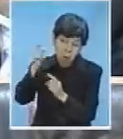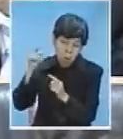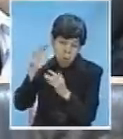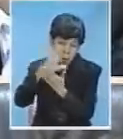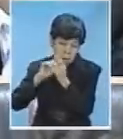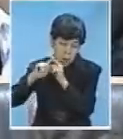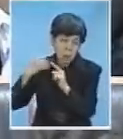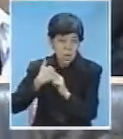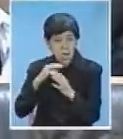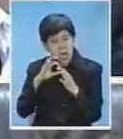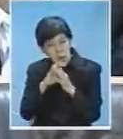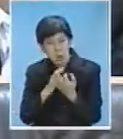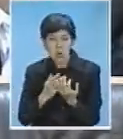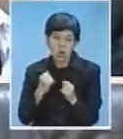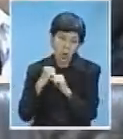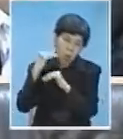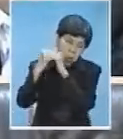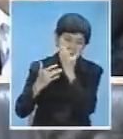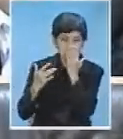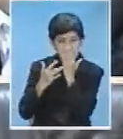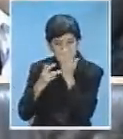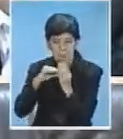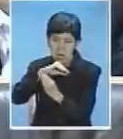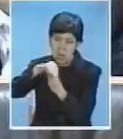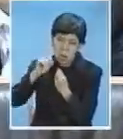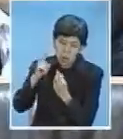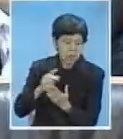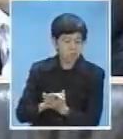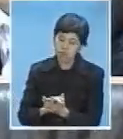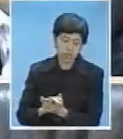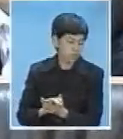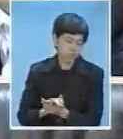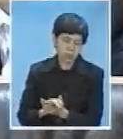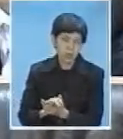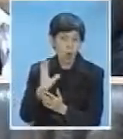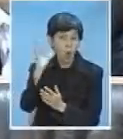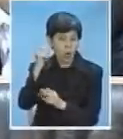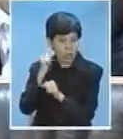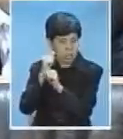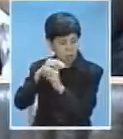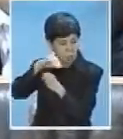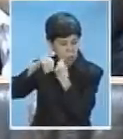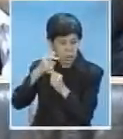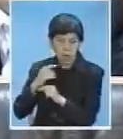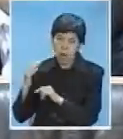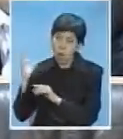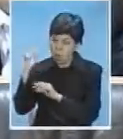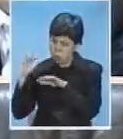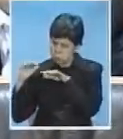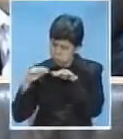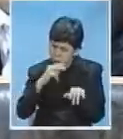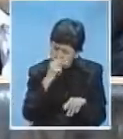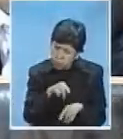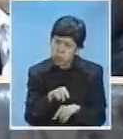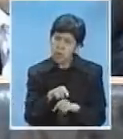ลกที่พูดถึงเรื่องความจำเริญทางด้านเศรษฐกิจคนทั่วโลกเดินทางมาดูว่าประเท